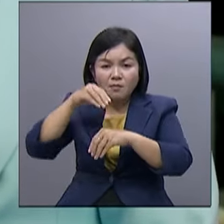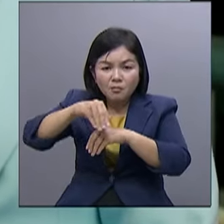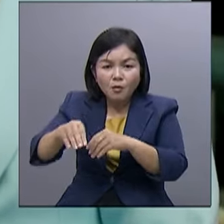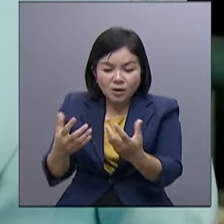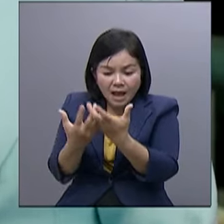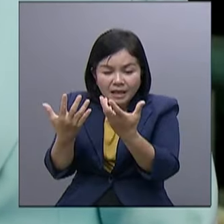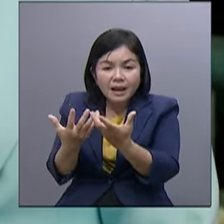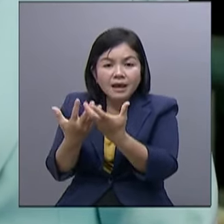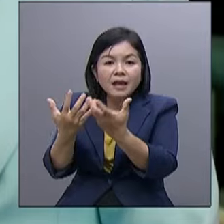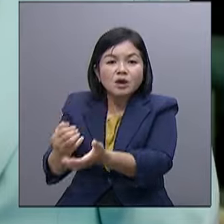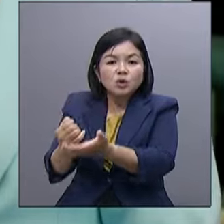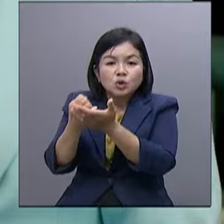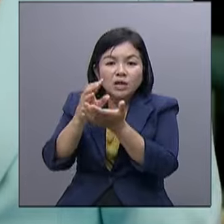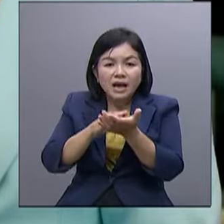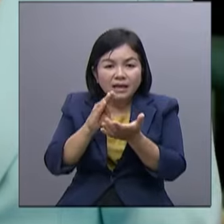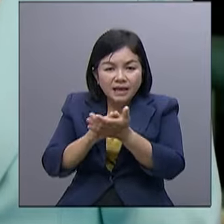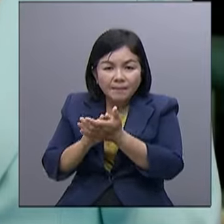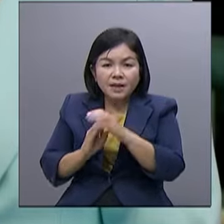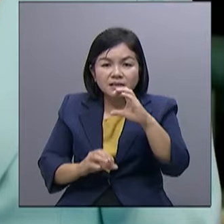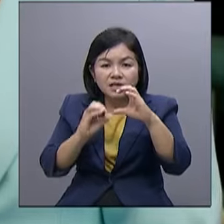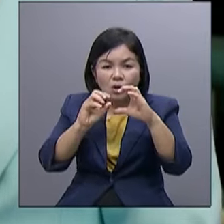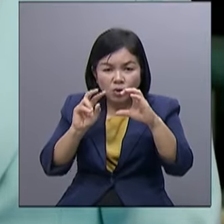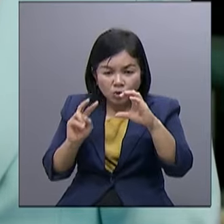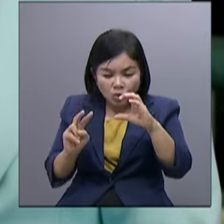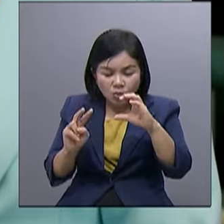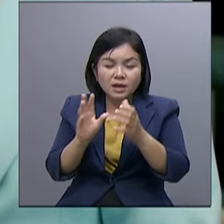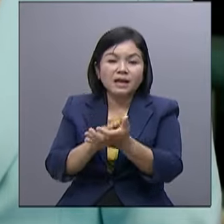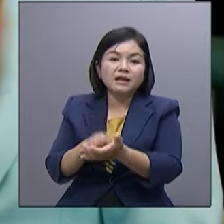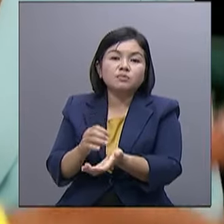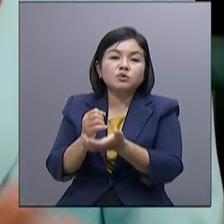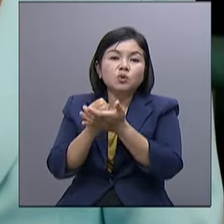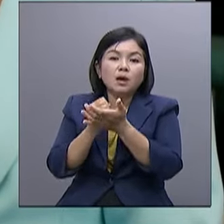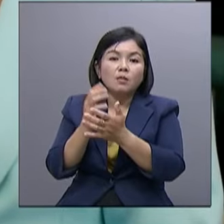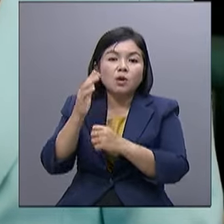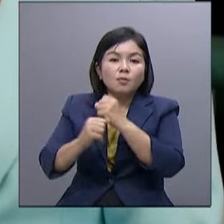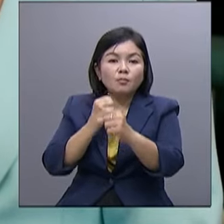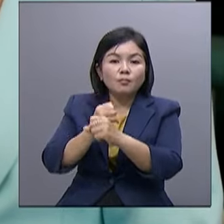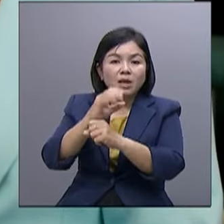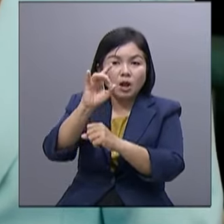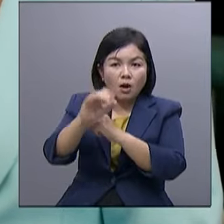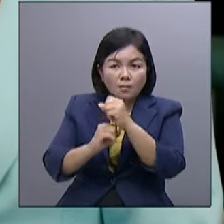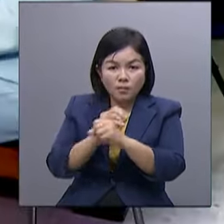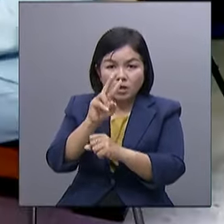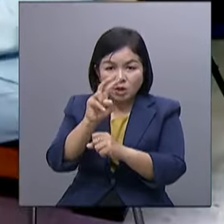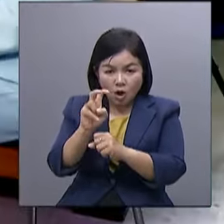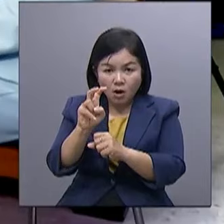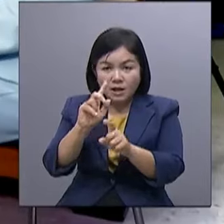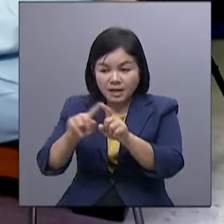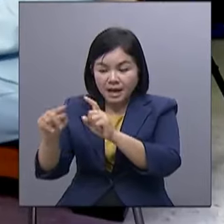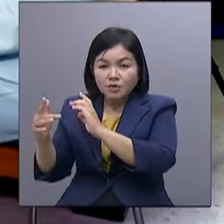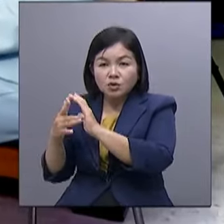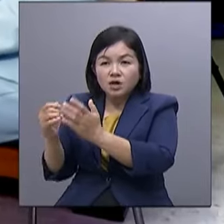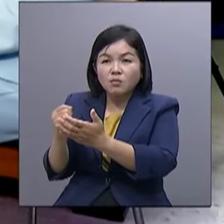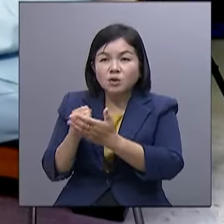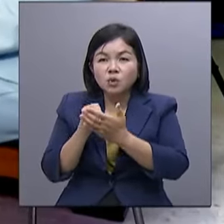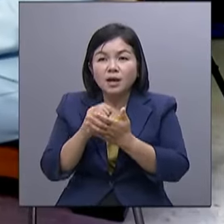ของการกักเก็บคาร์บอนแล้วขอให้มันเก็บได้สัก100-2ปีก็พอแล้วเพะอีก 100 200ปีข้างหน้าเราก็จะมีนวัตกรรมทำเอ่อเครื่อง